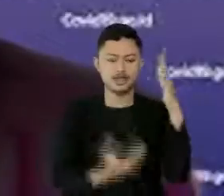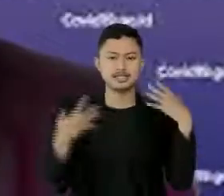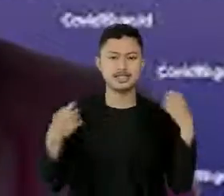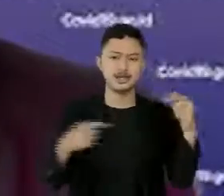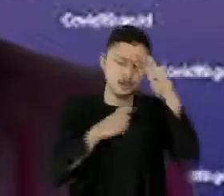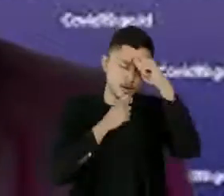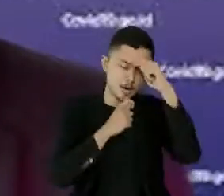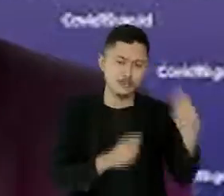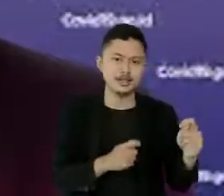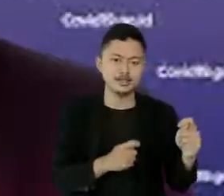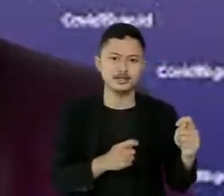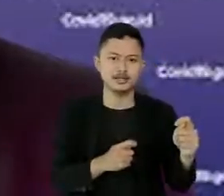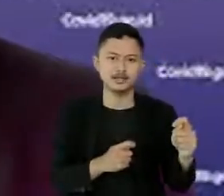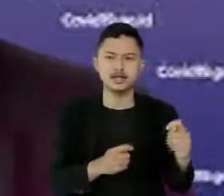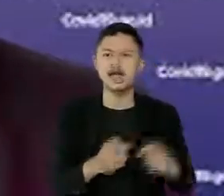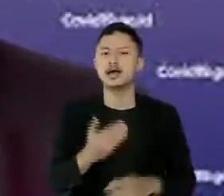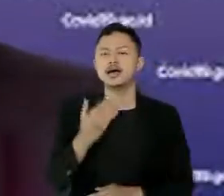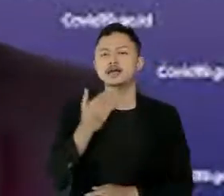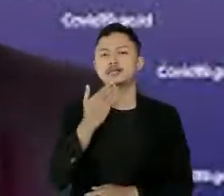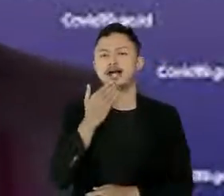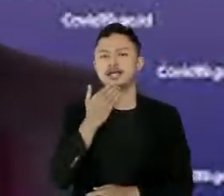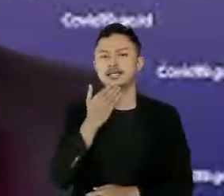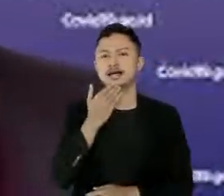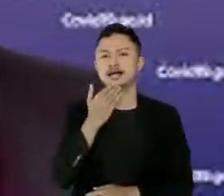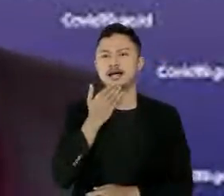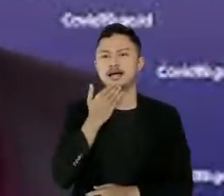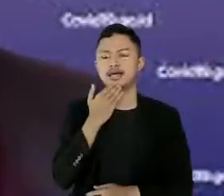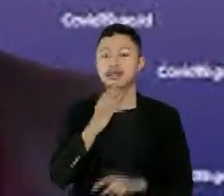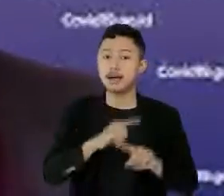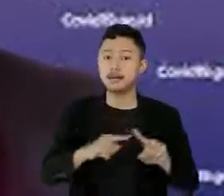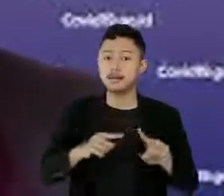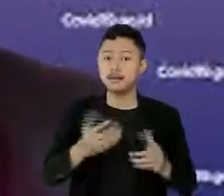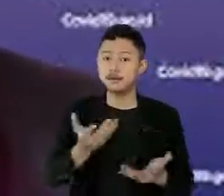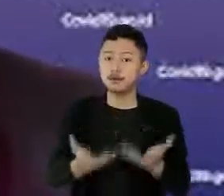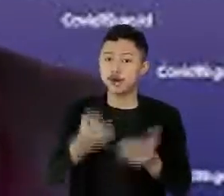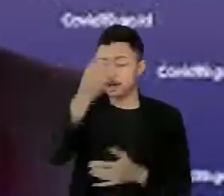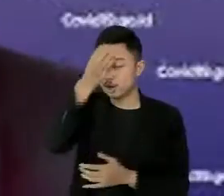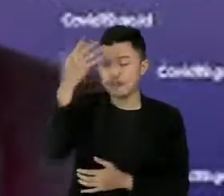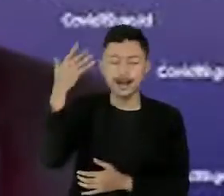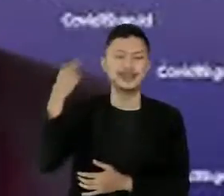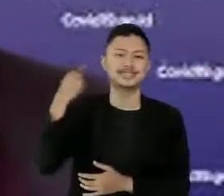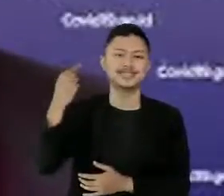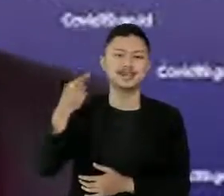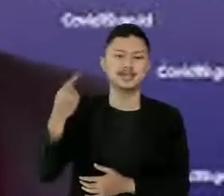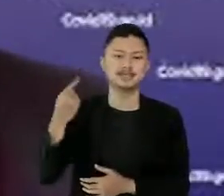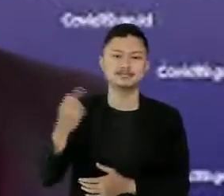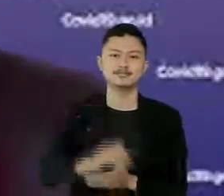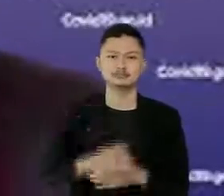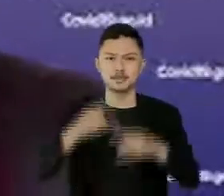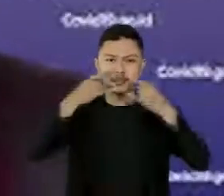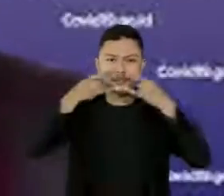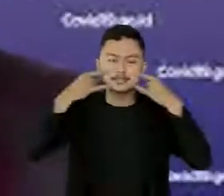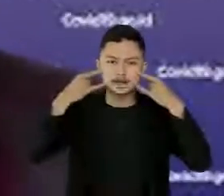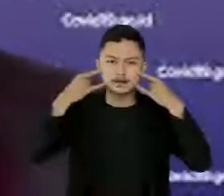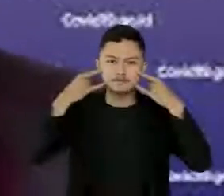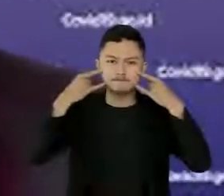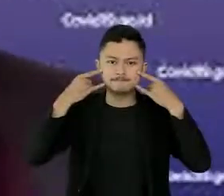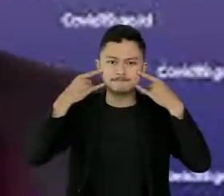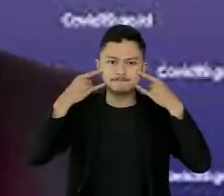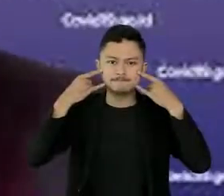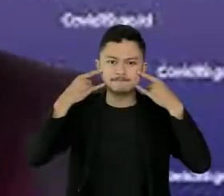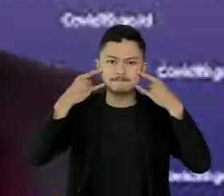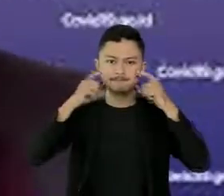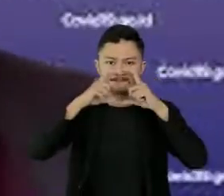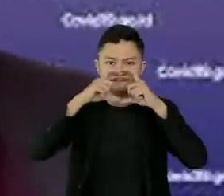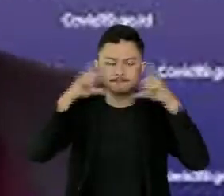protokol kesehatan. Ya, sederhana saja sepertinya, tetapi masih banyak penerapannya yang tidak dilakukan. Memakai masker